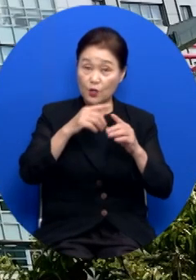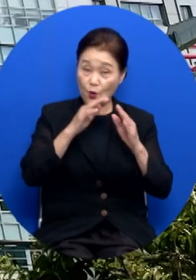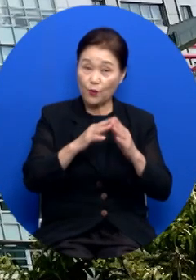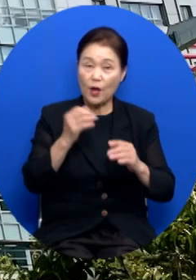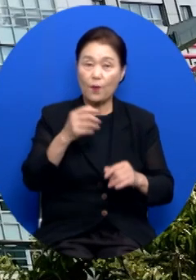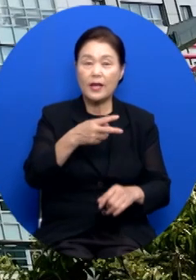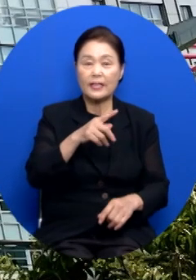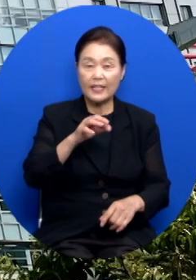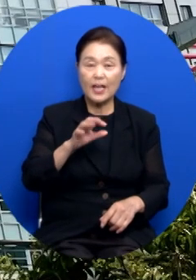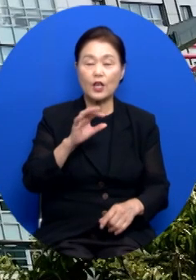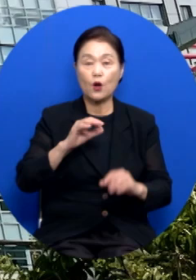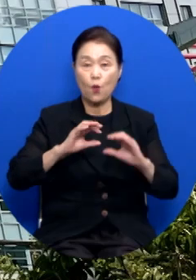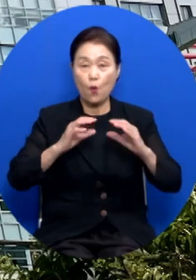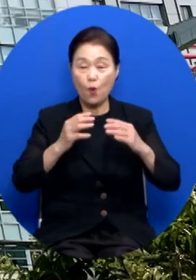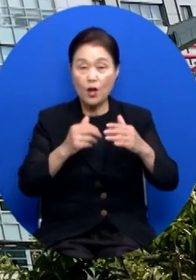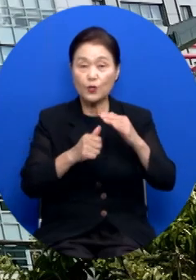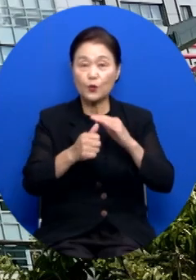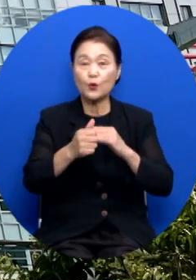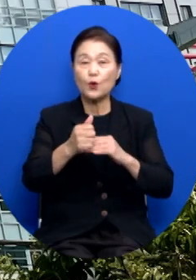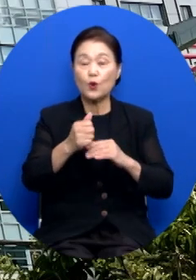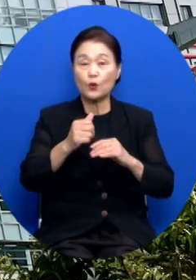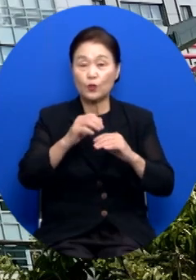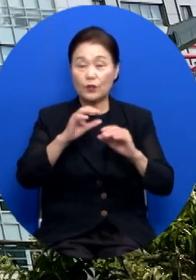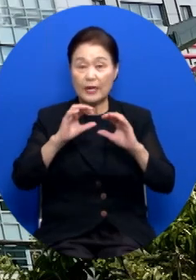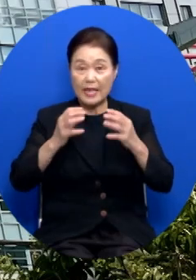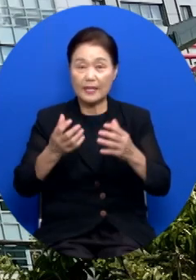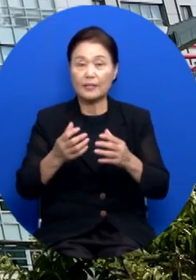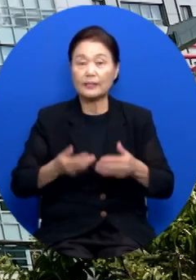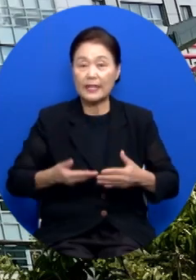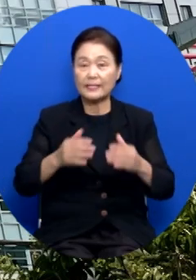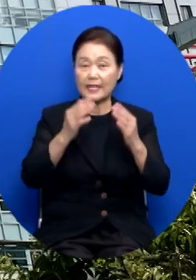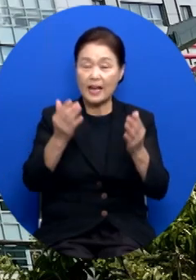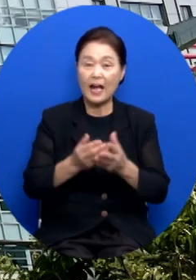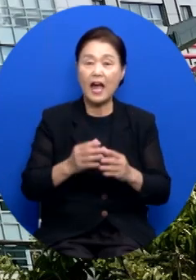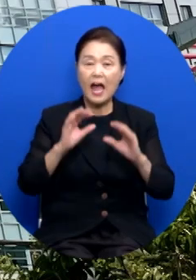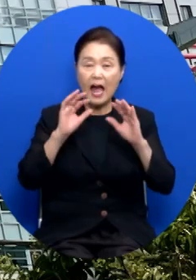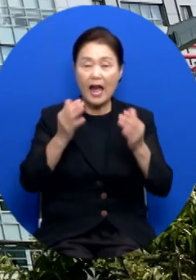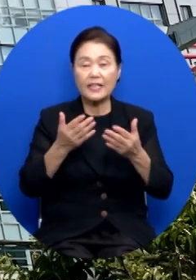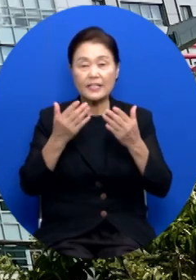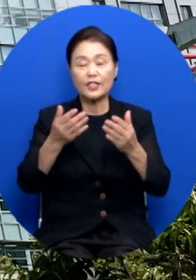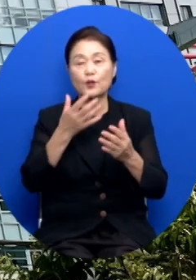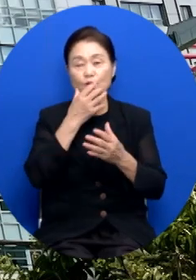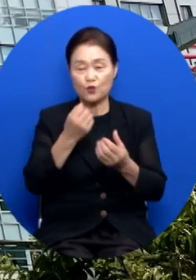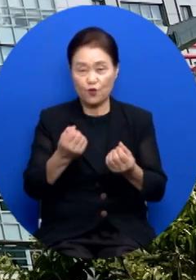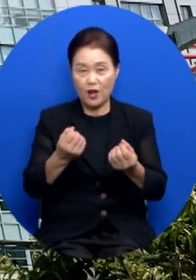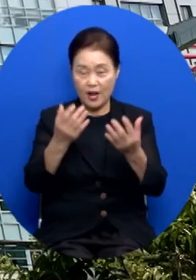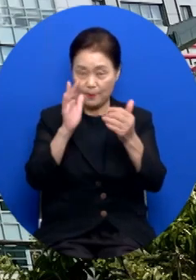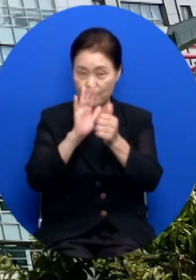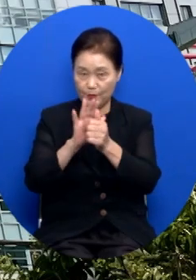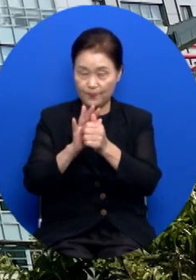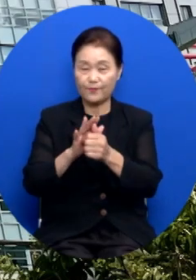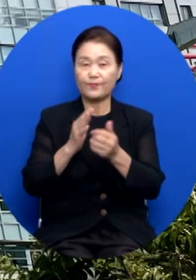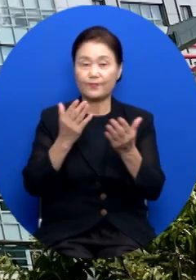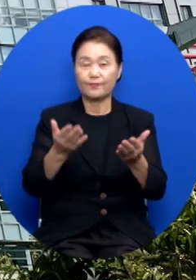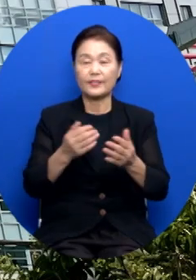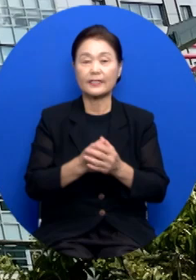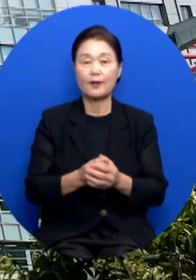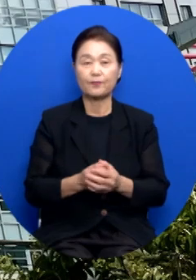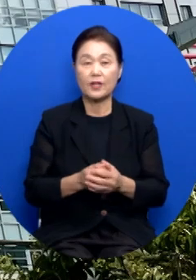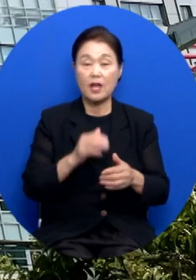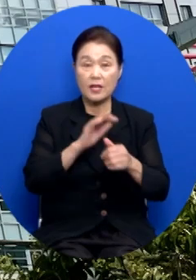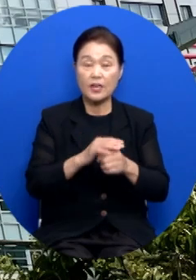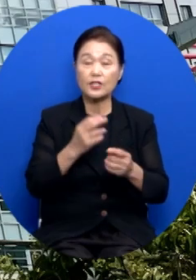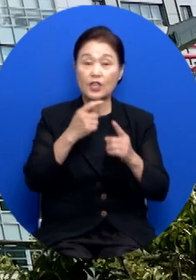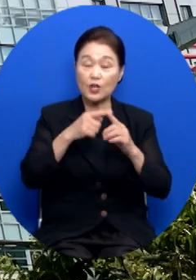경산중앙교회와 대경월드 휴먼브릿지가 경산 주소지 출생아에게 아이들임 축하금을 지원합니다.